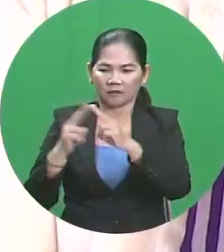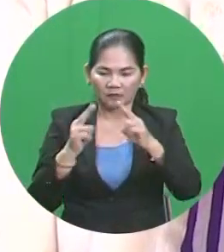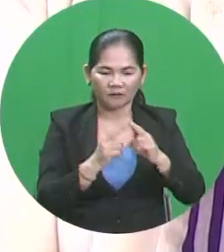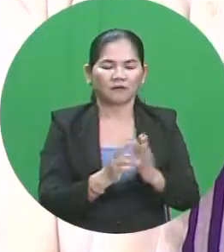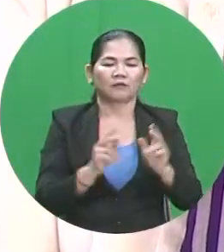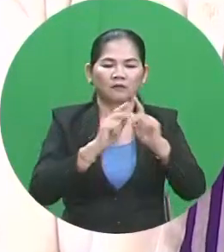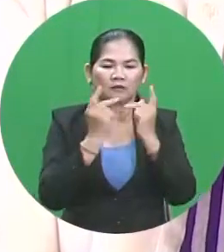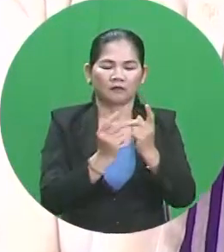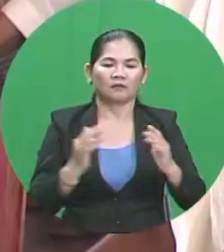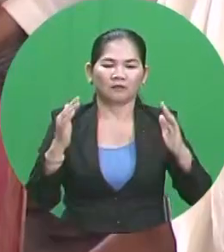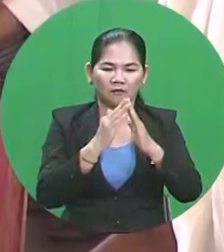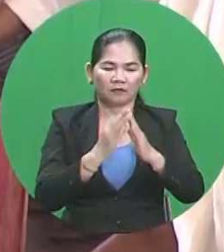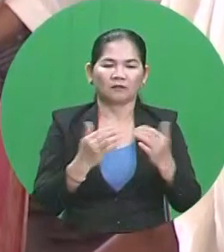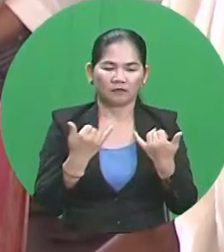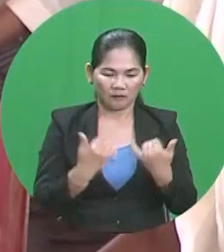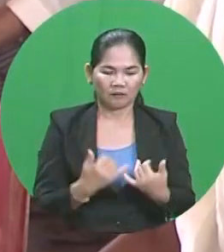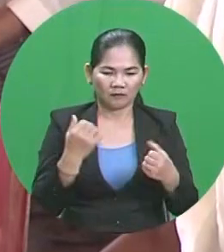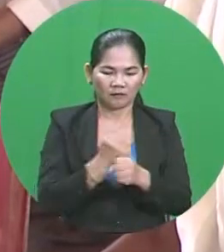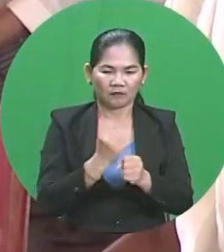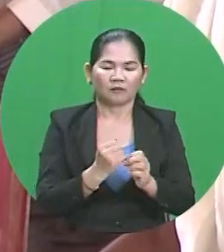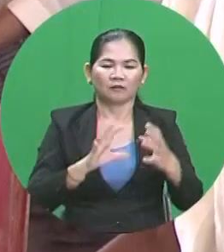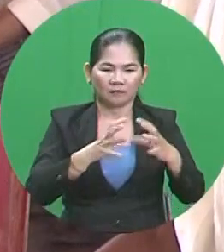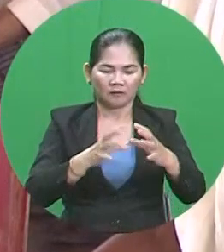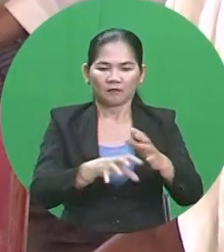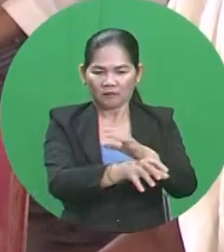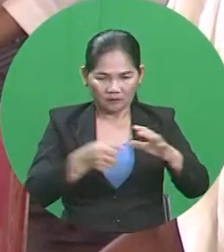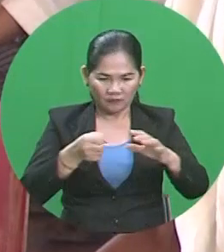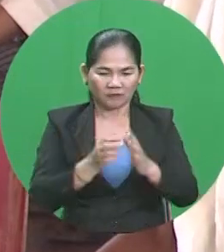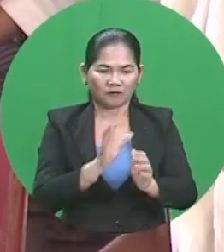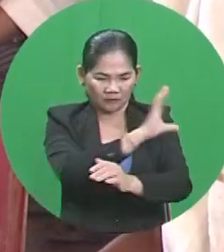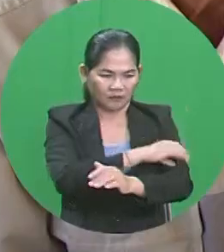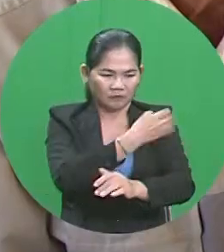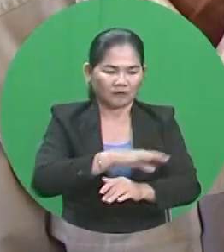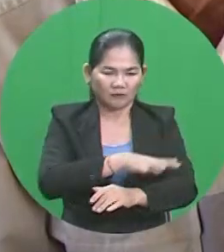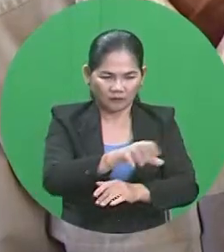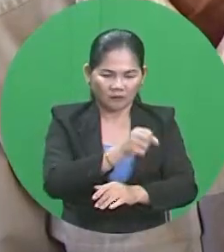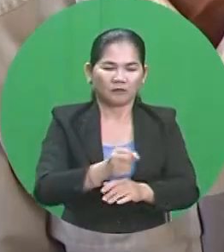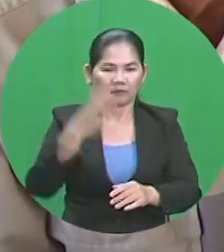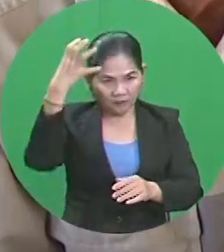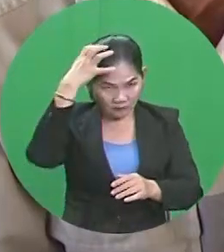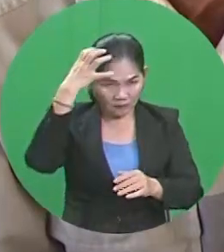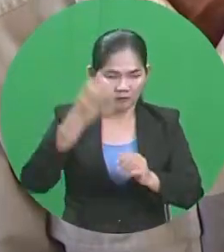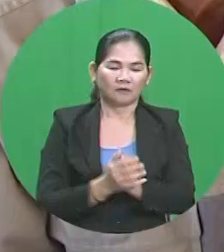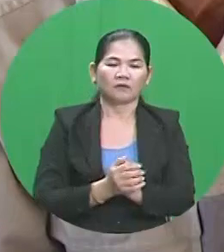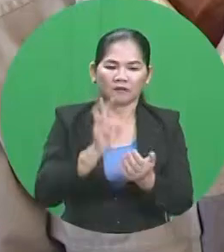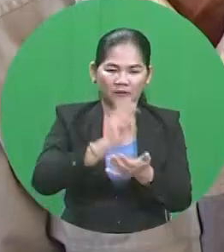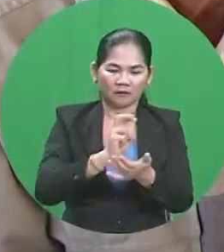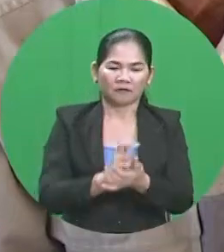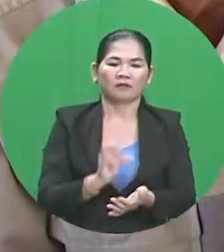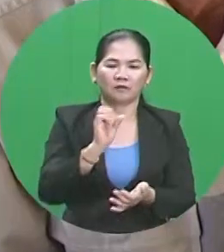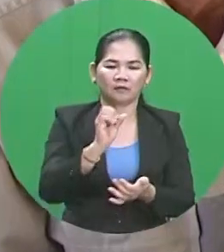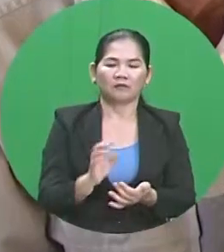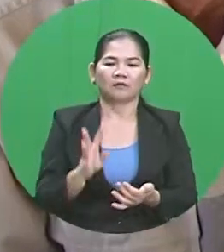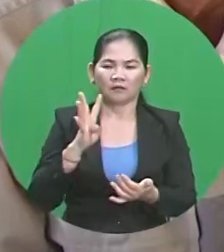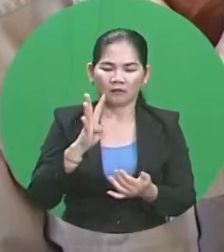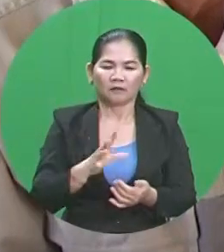រប៉ប៉ុស្តិ៍នគរបាលឃុំម៉ាស៊ីនភ្លើងនិងសាខាកាកបាទក្រហមស្រុកស្រីសន្ធរអង្គការលើហឹងបានមានប្រ